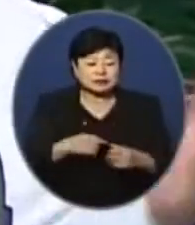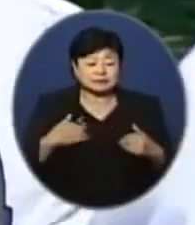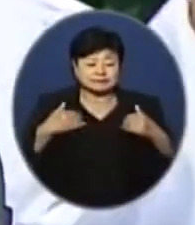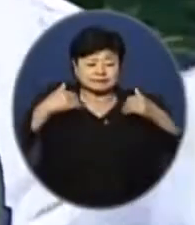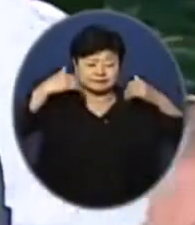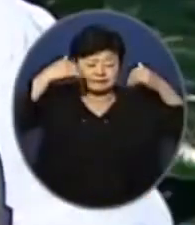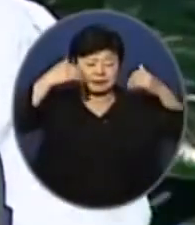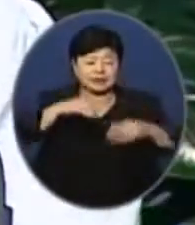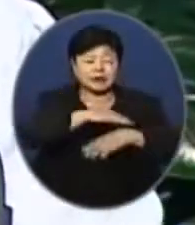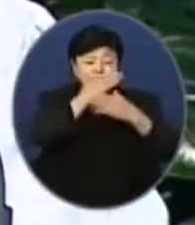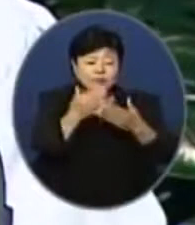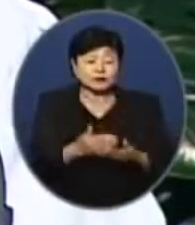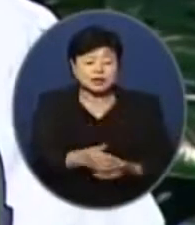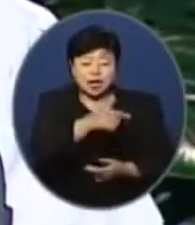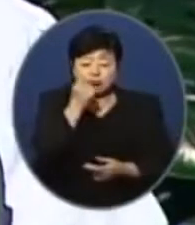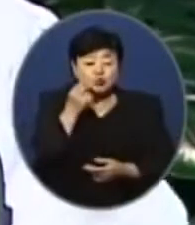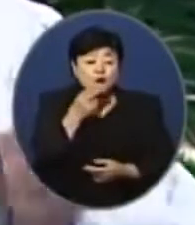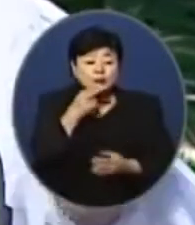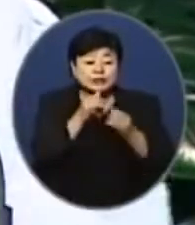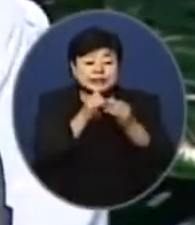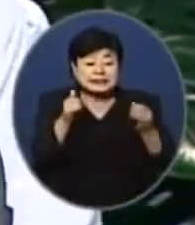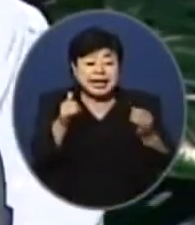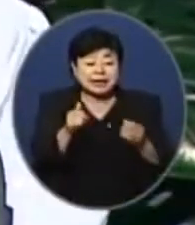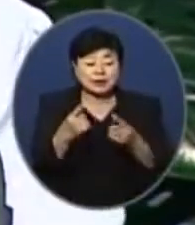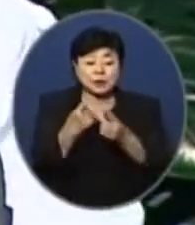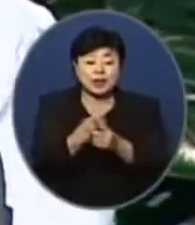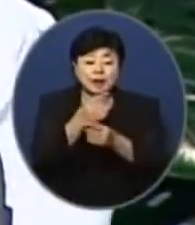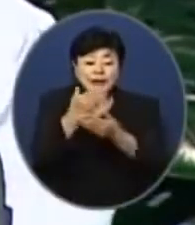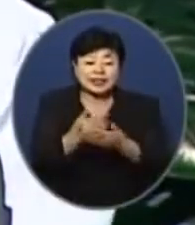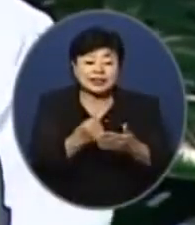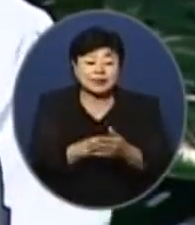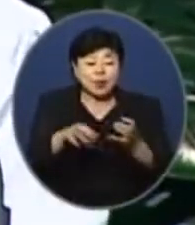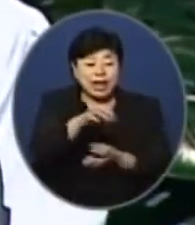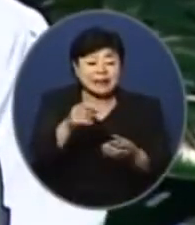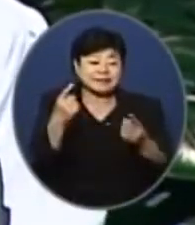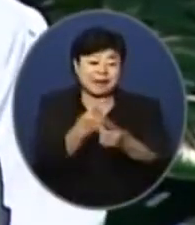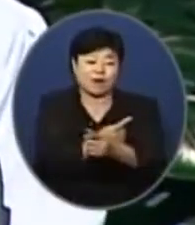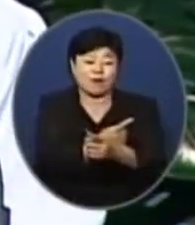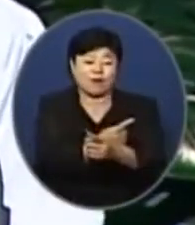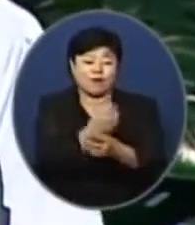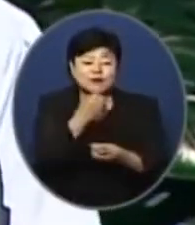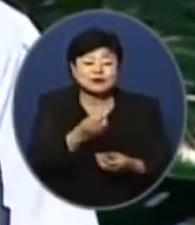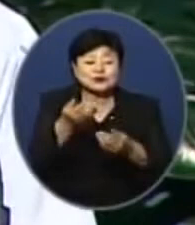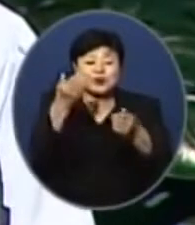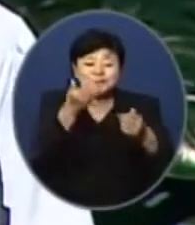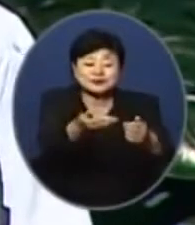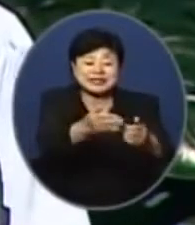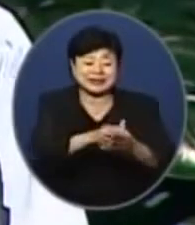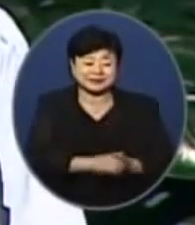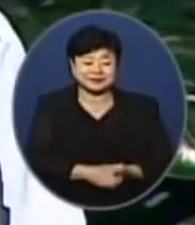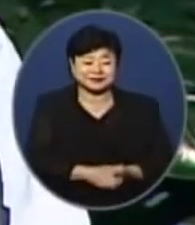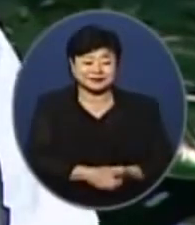그가 모든 면으로 부족함이 없는 인물로 다듬어지기 때문에 환난은 우리에게 축복을 가져오는